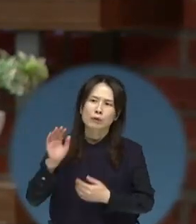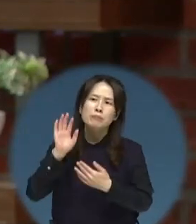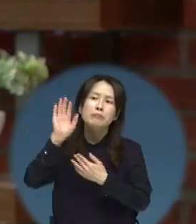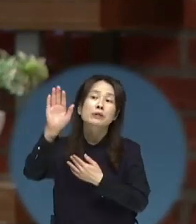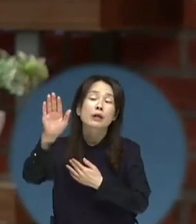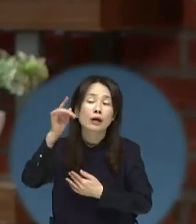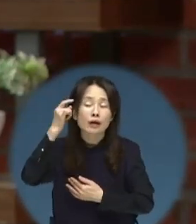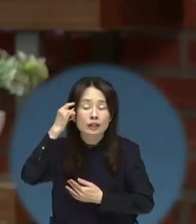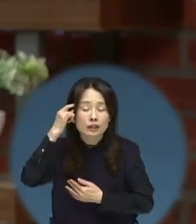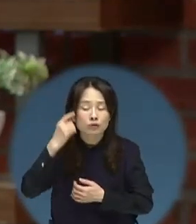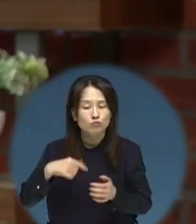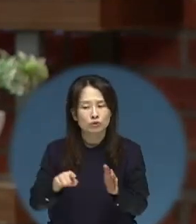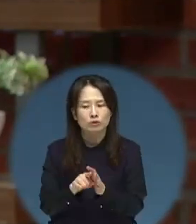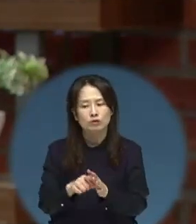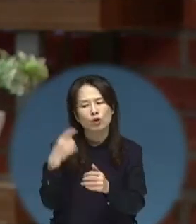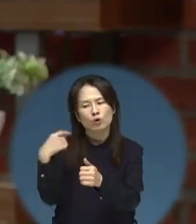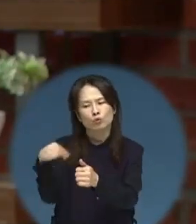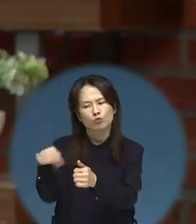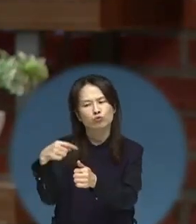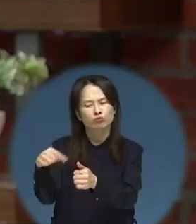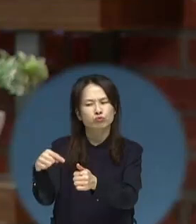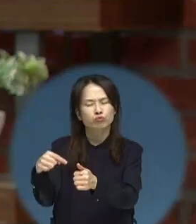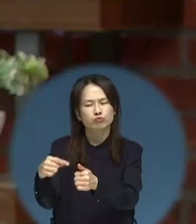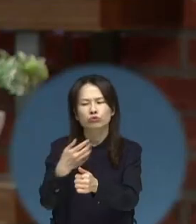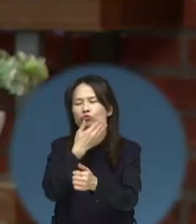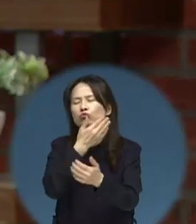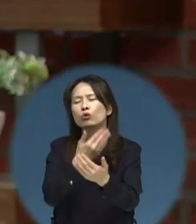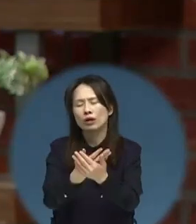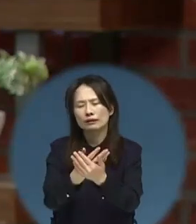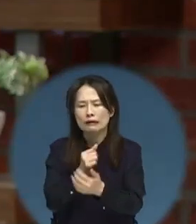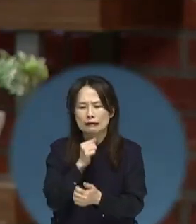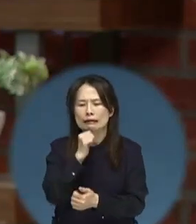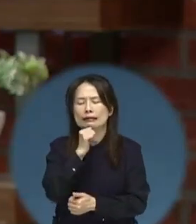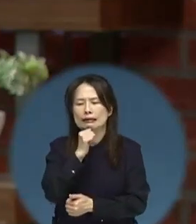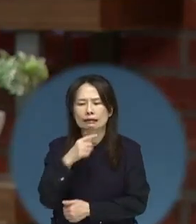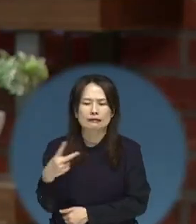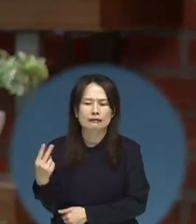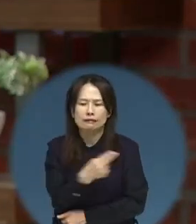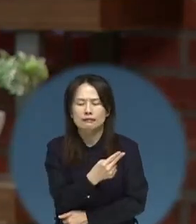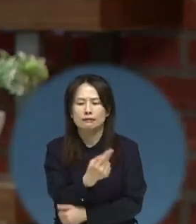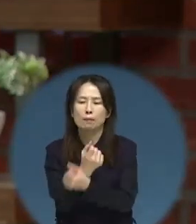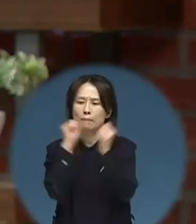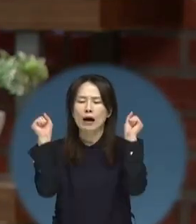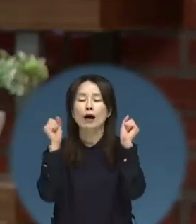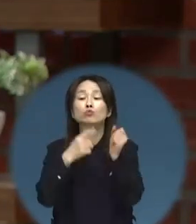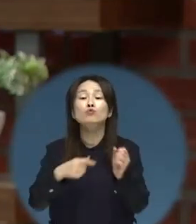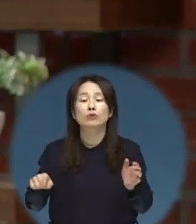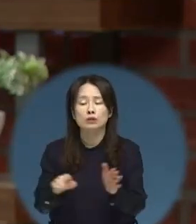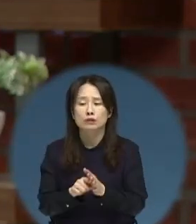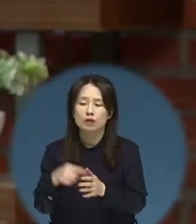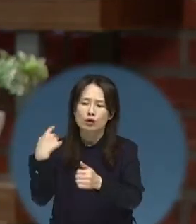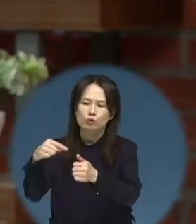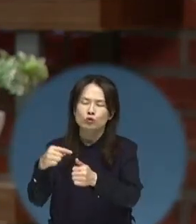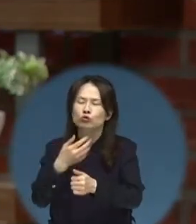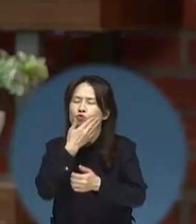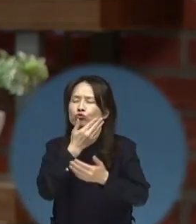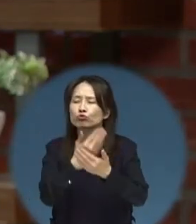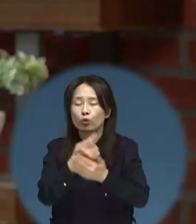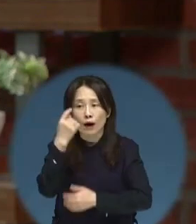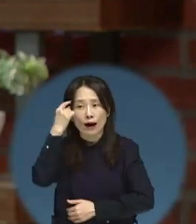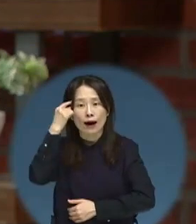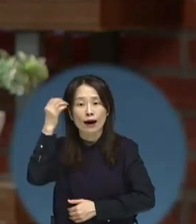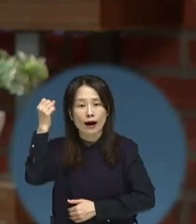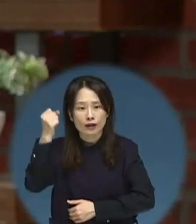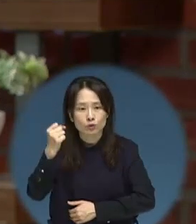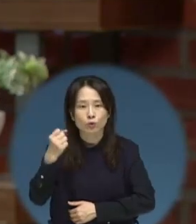무조건 중요하다고 생각했어요. 예. 가난의 굴레를 끊어버리기 위해서는. 그래서 생각했던 게 2013년 정도부터는 아